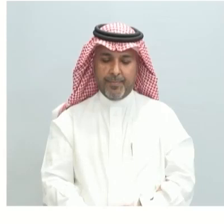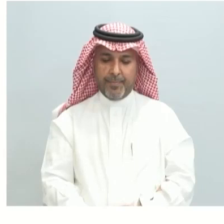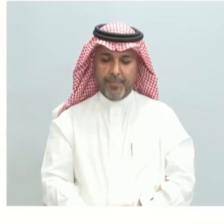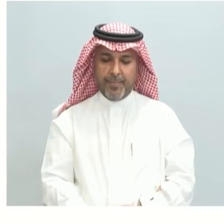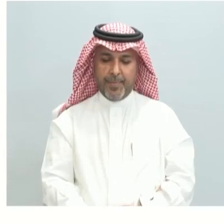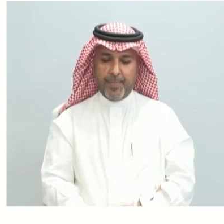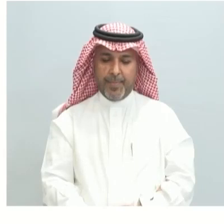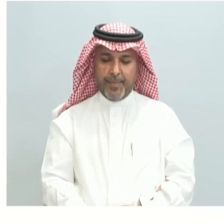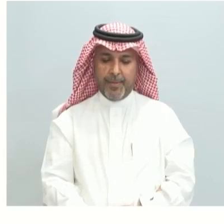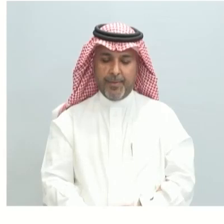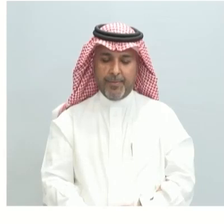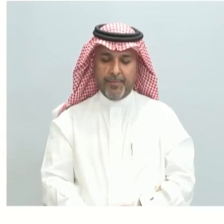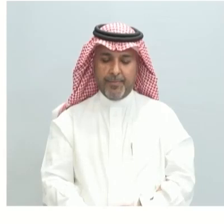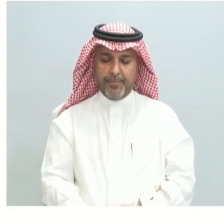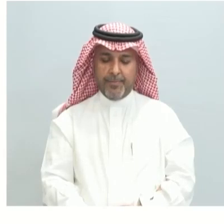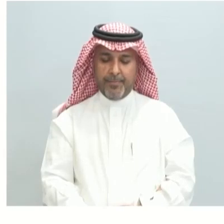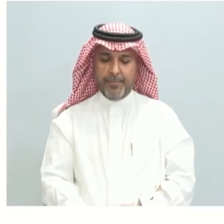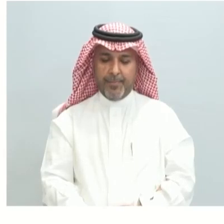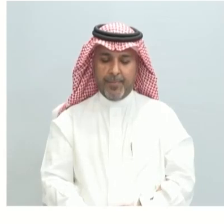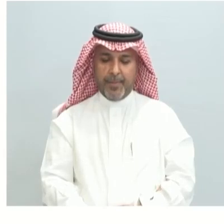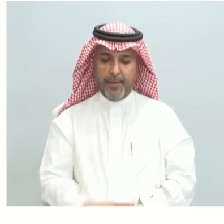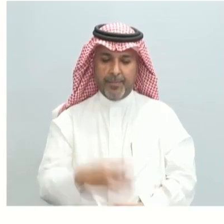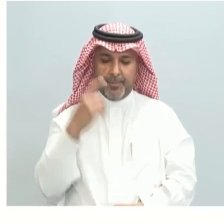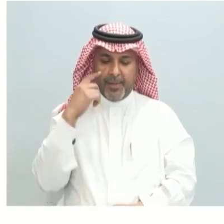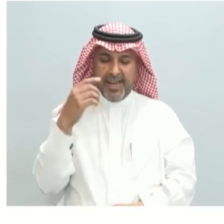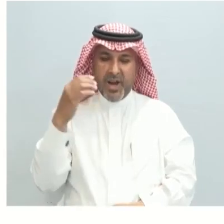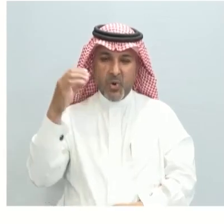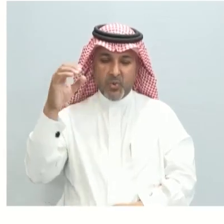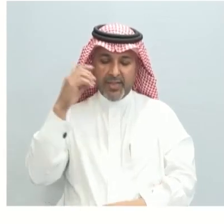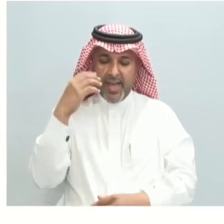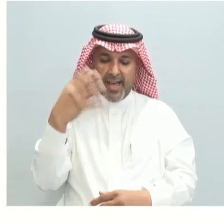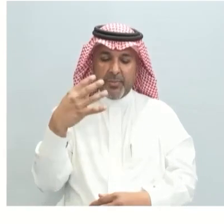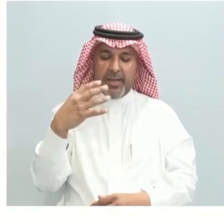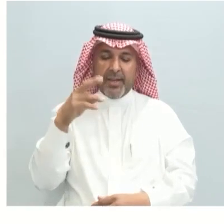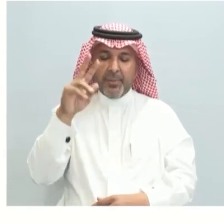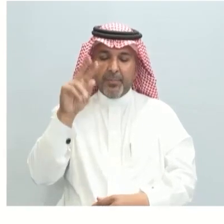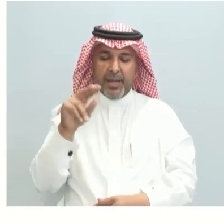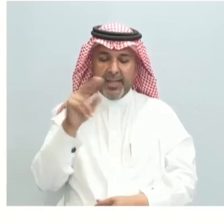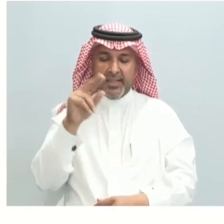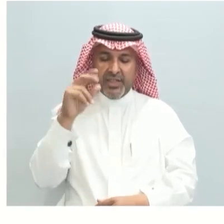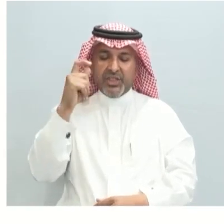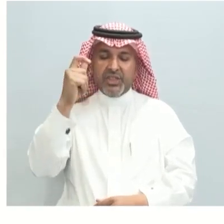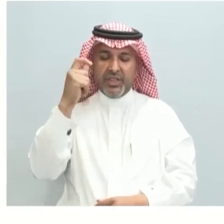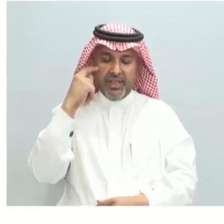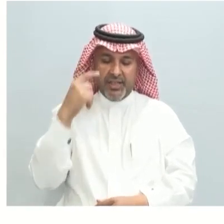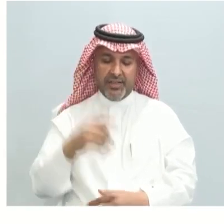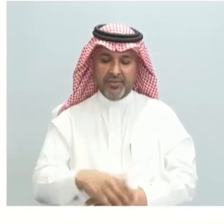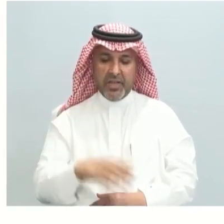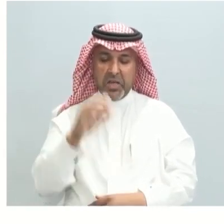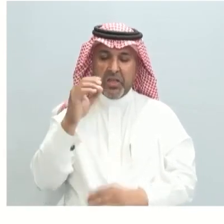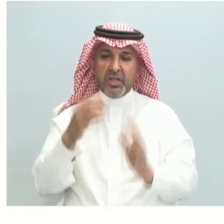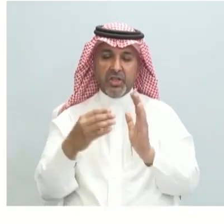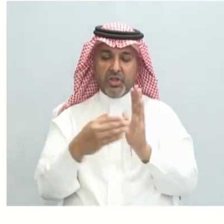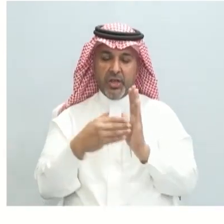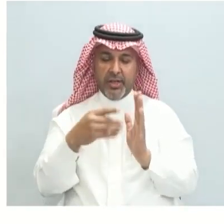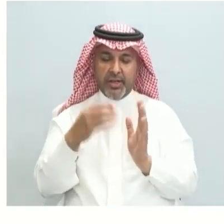40 باي لتي 40 باي لتي بهذا الشكل يعني نكتب البي اللي إحنا وجدناها